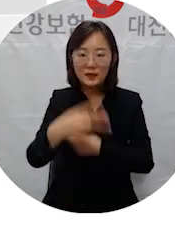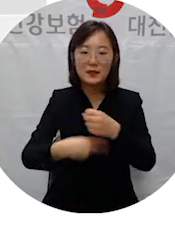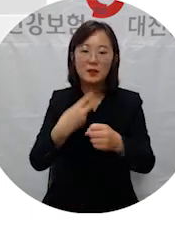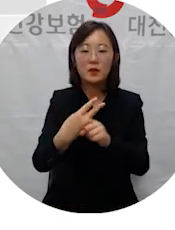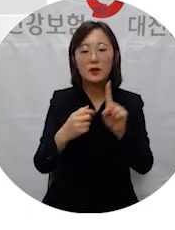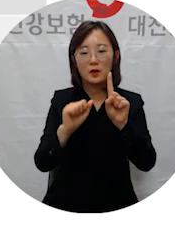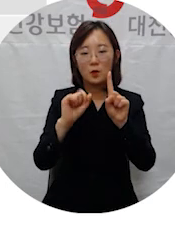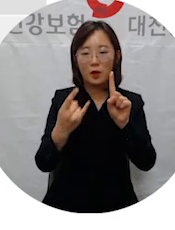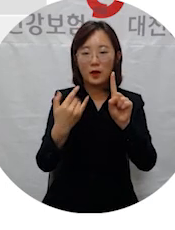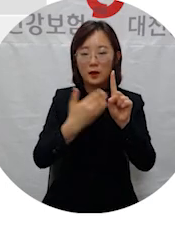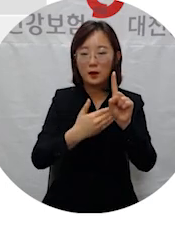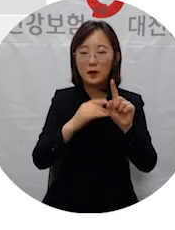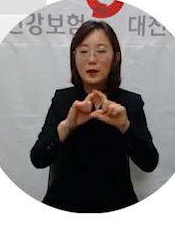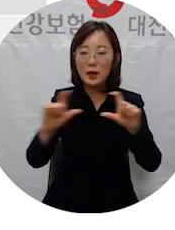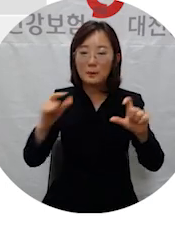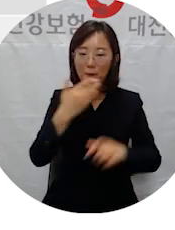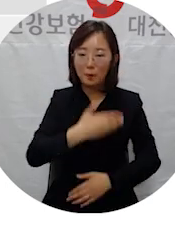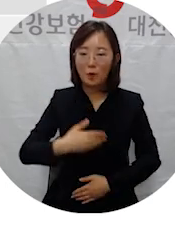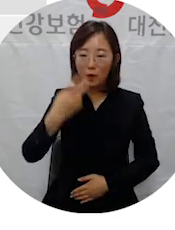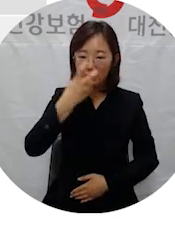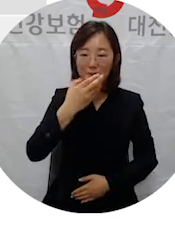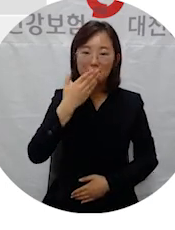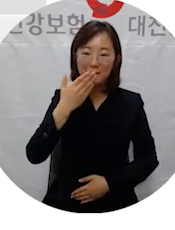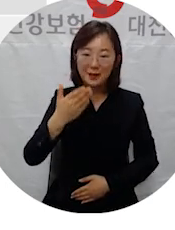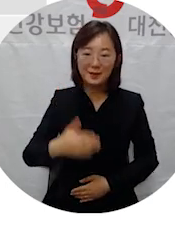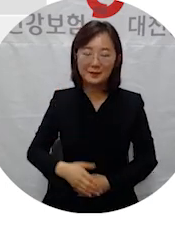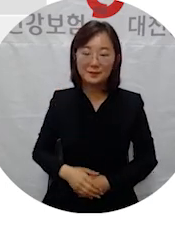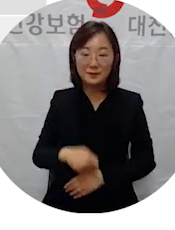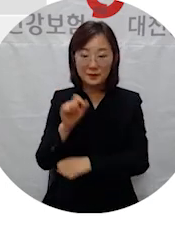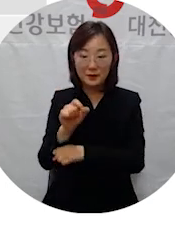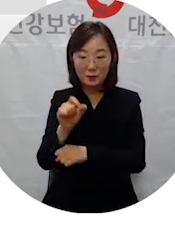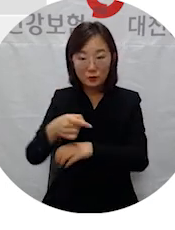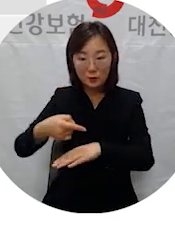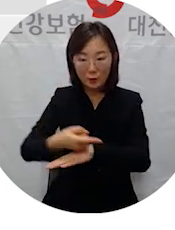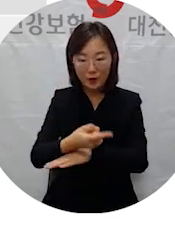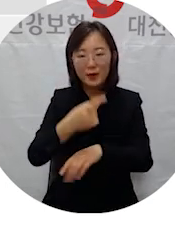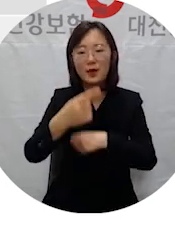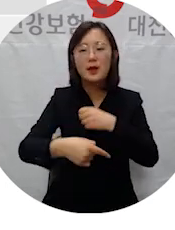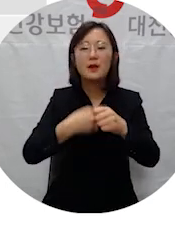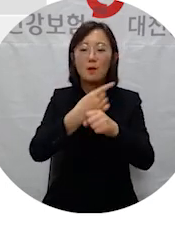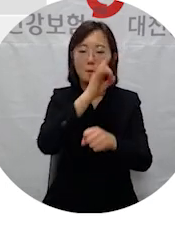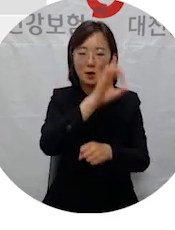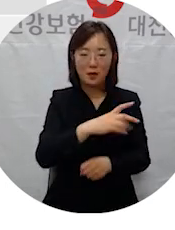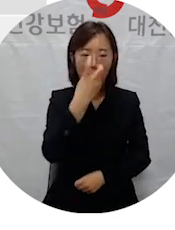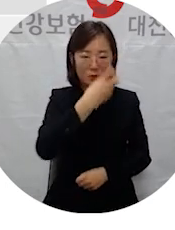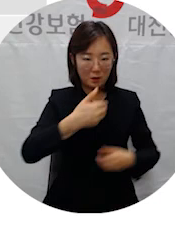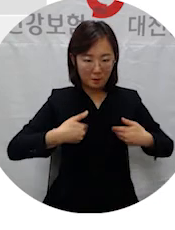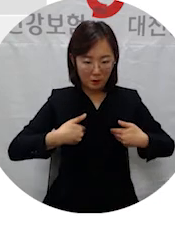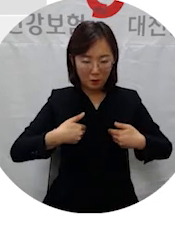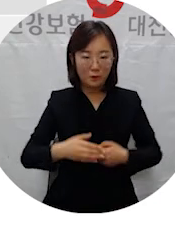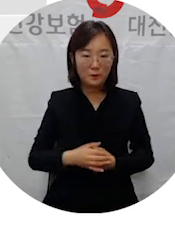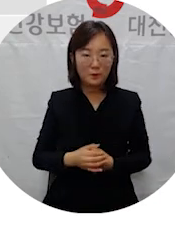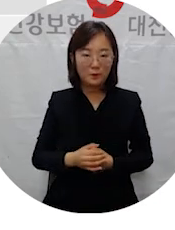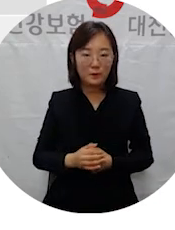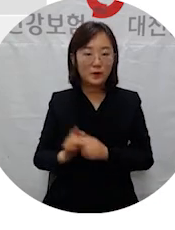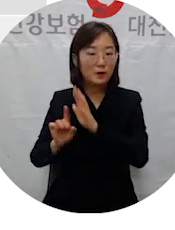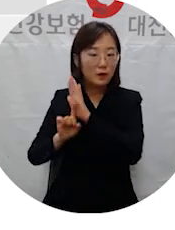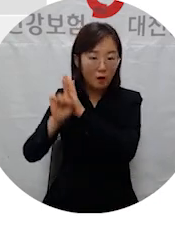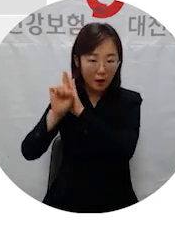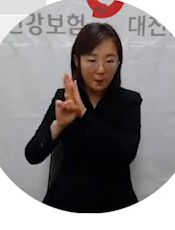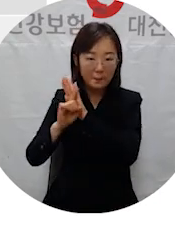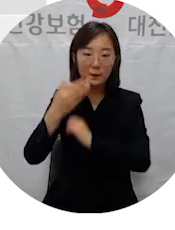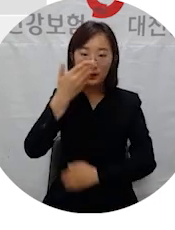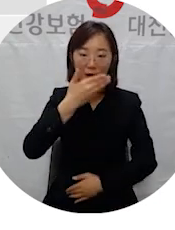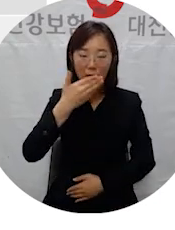건강보험 가입자라면 2년에 1회 일반 건강검진이 가능합니다. 비사무직은 매년